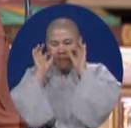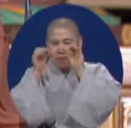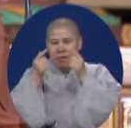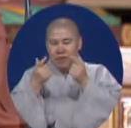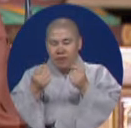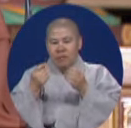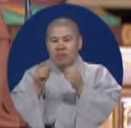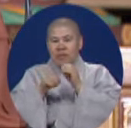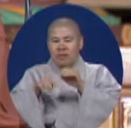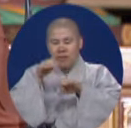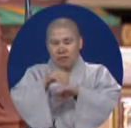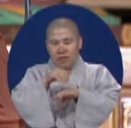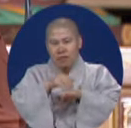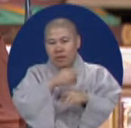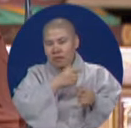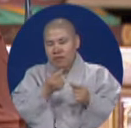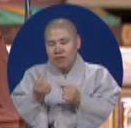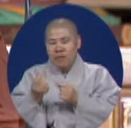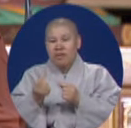수행이라는 게 꼭 그와 같습니다.